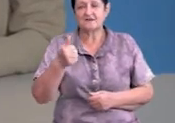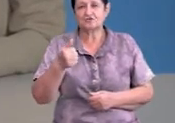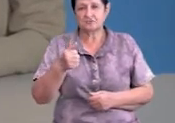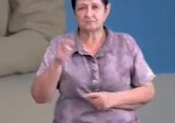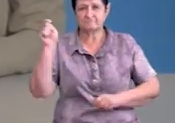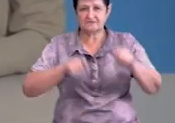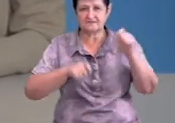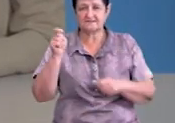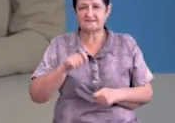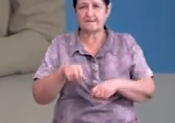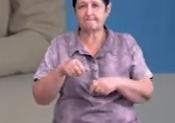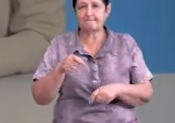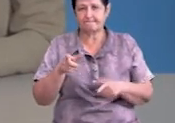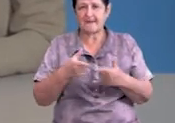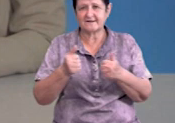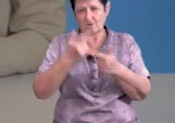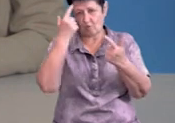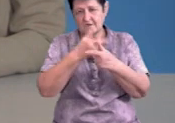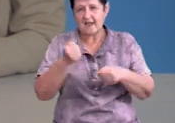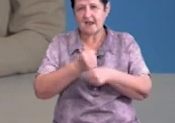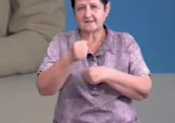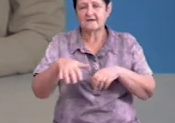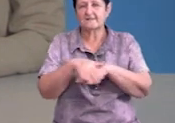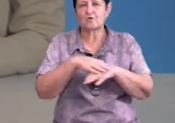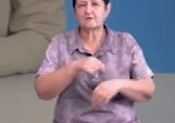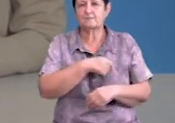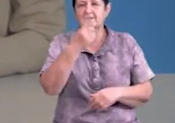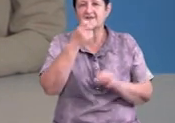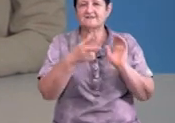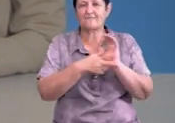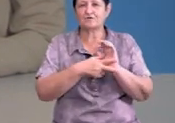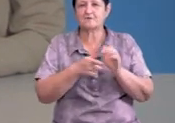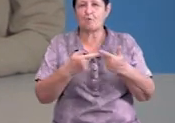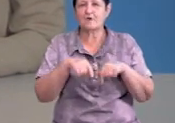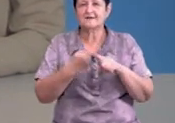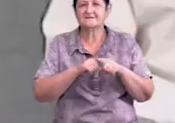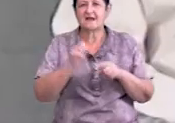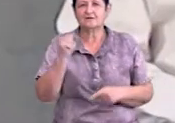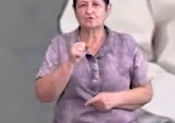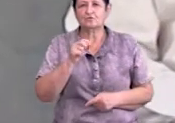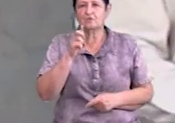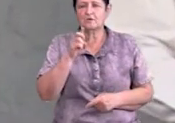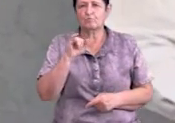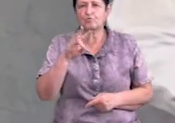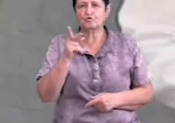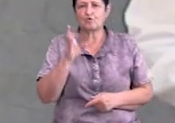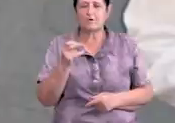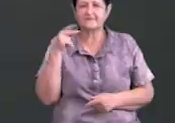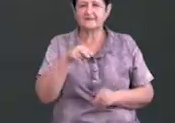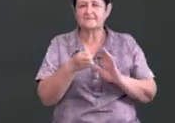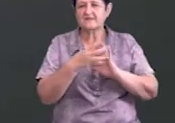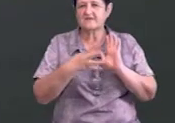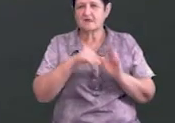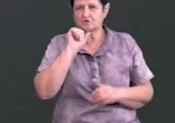народу», партія оголосила і кандидата в нардепи за 208 округом – це Анатолій Гунько. В 2019